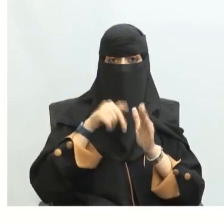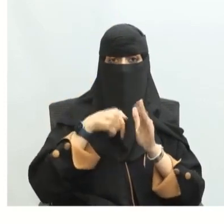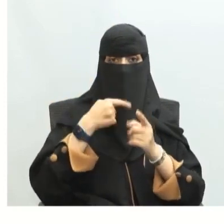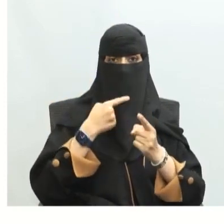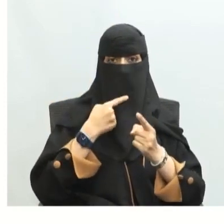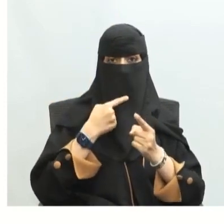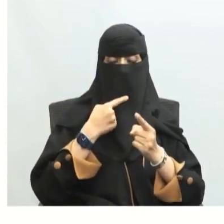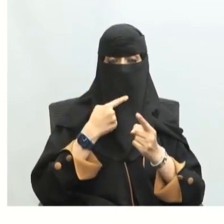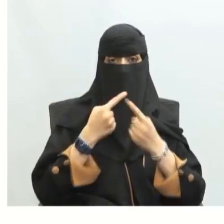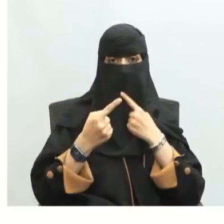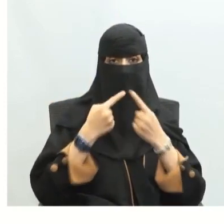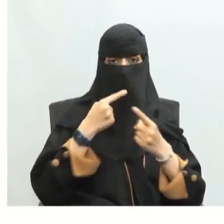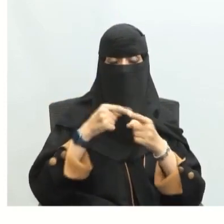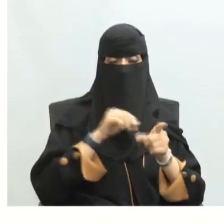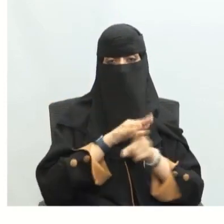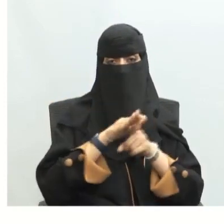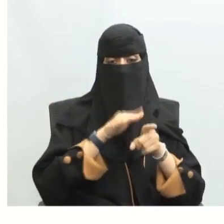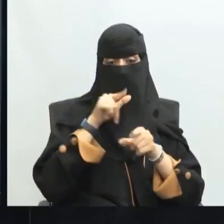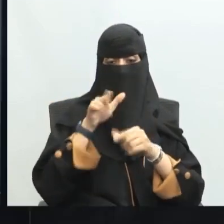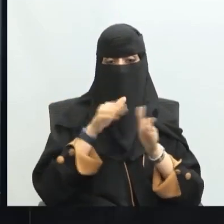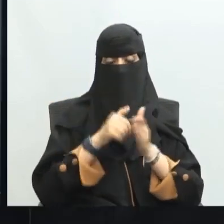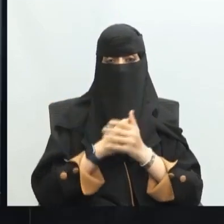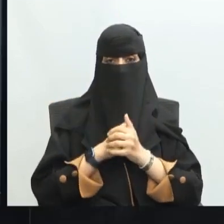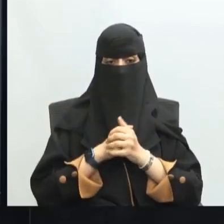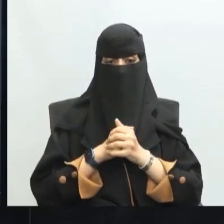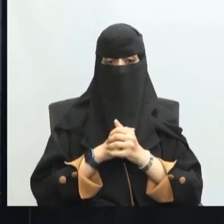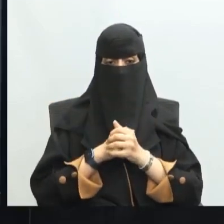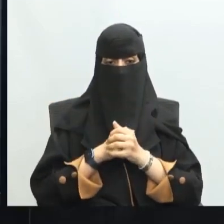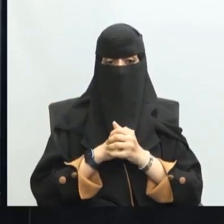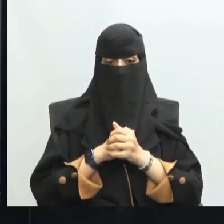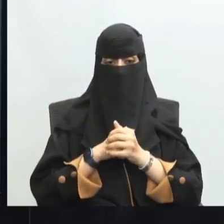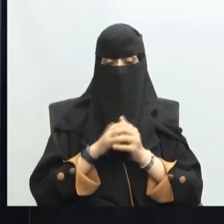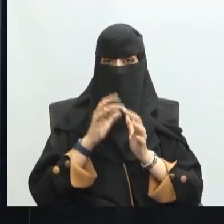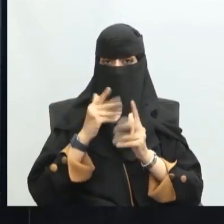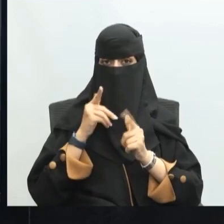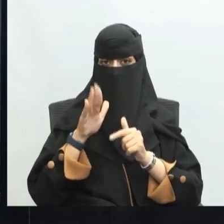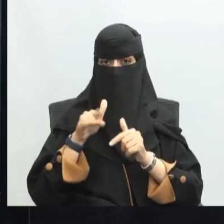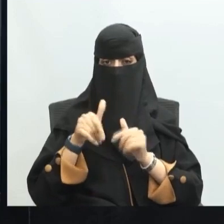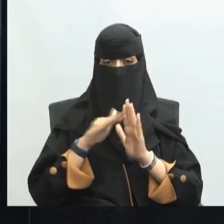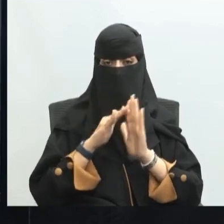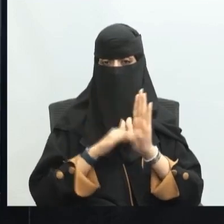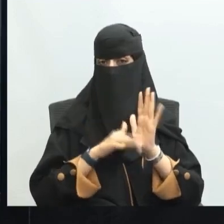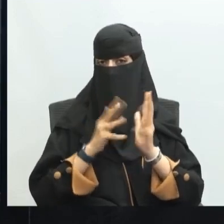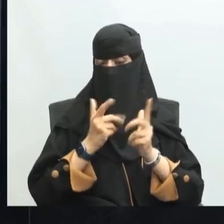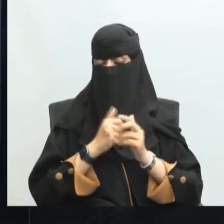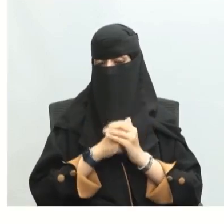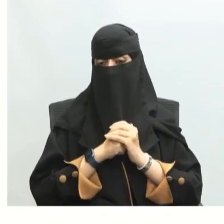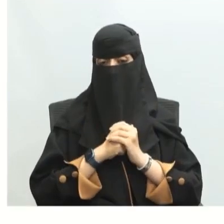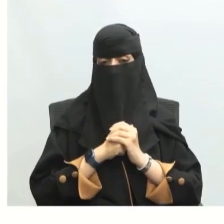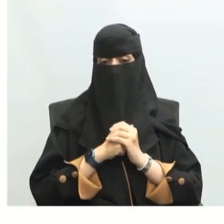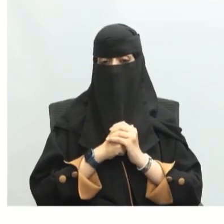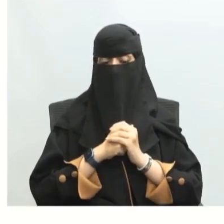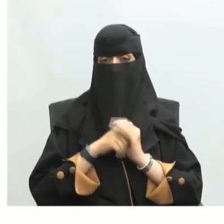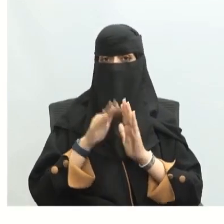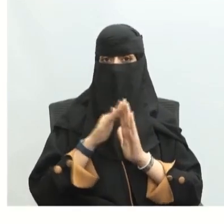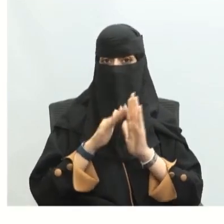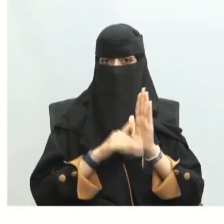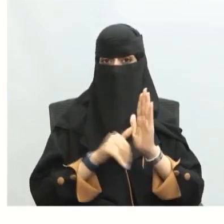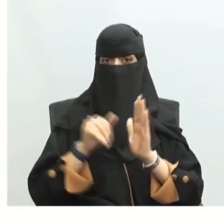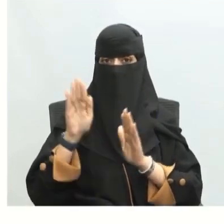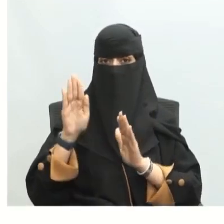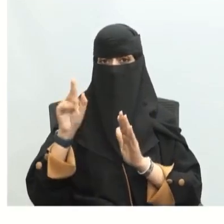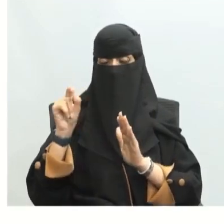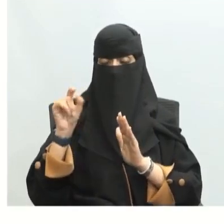طرحها وفعلها برنامج مركز الملك عبد العزيز الحوار الوطني منها احسنتم برنامج